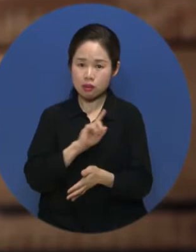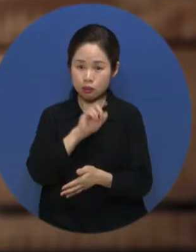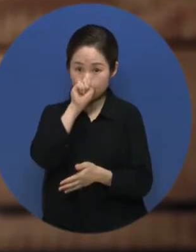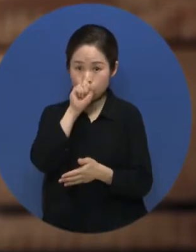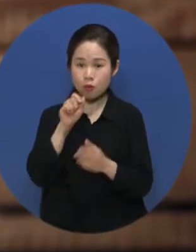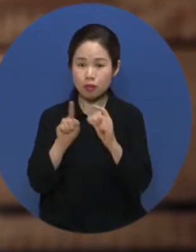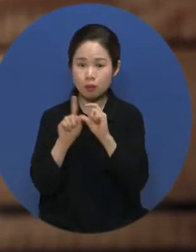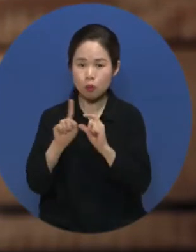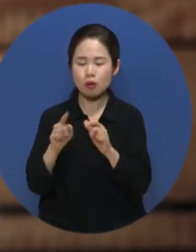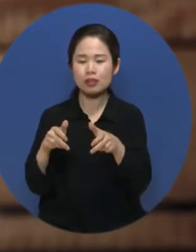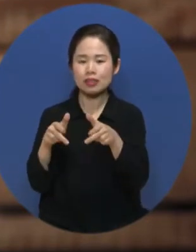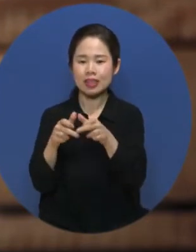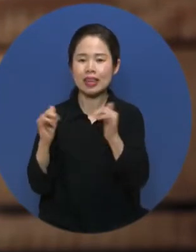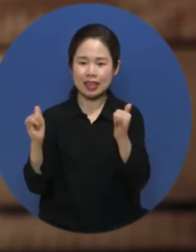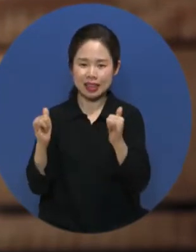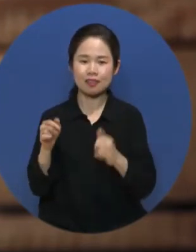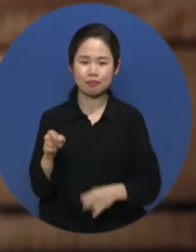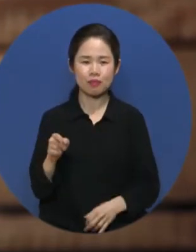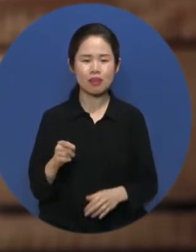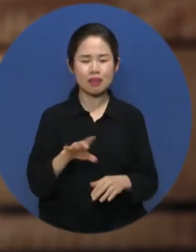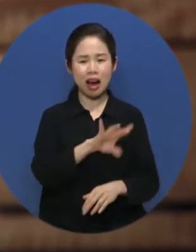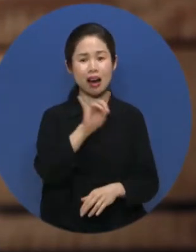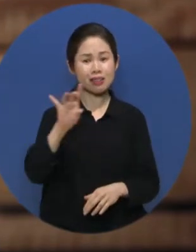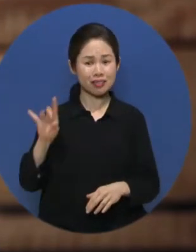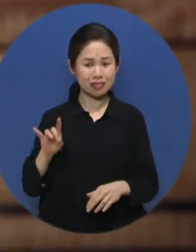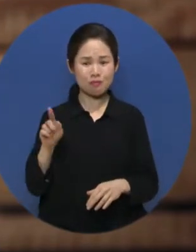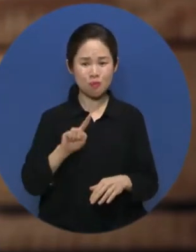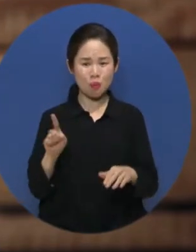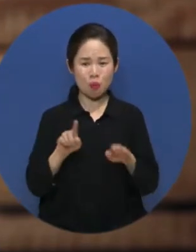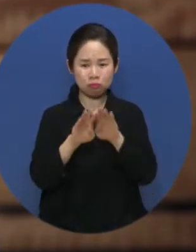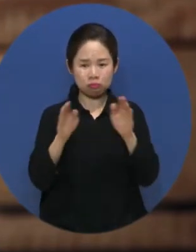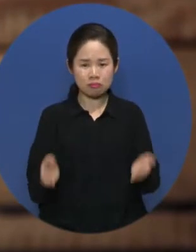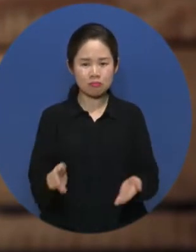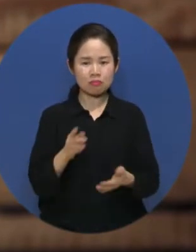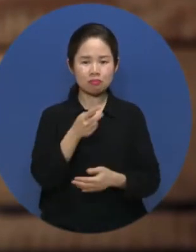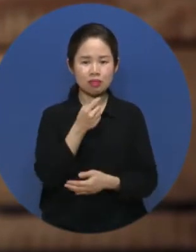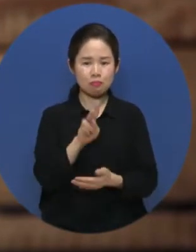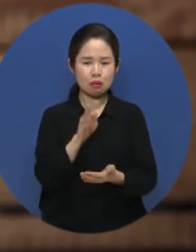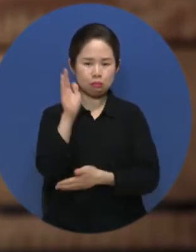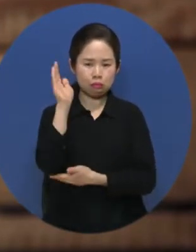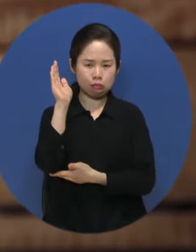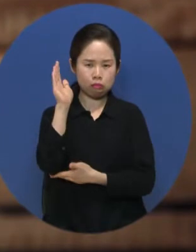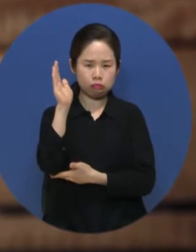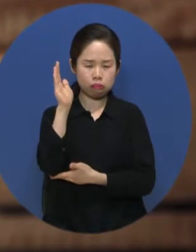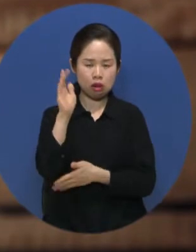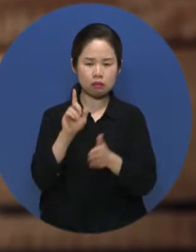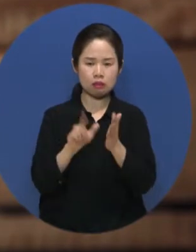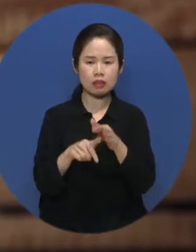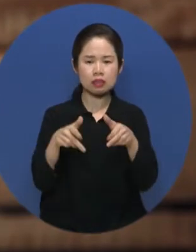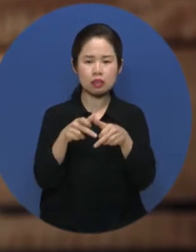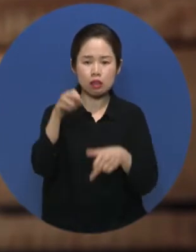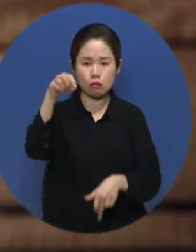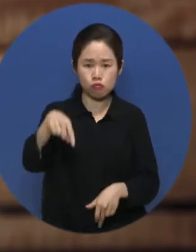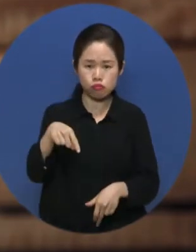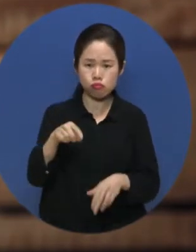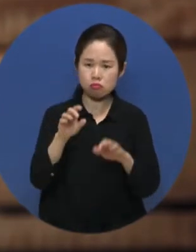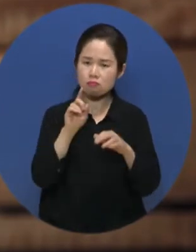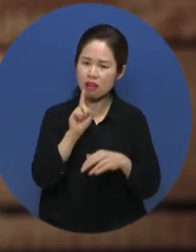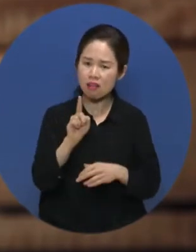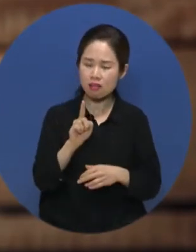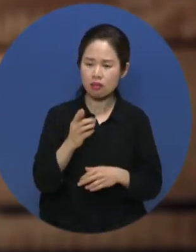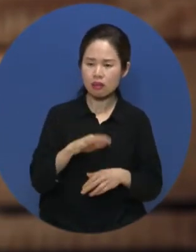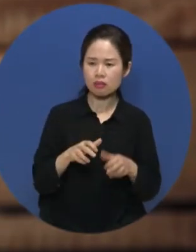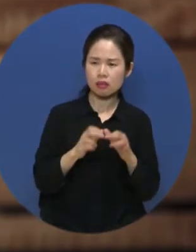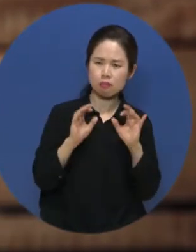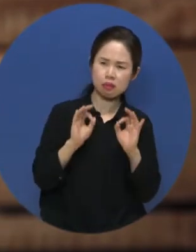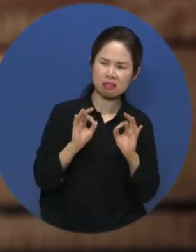나와서 우리 장애우 분들을 위해서 우리가 정책을 만들고 한다. 근데 장애인분들이 굉장히 싫어하시죠. 그런 표현이 적합하지